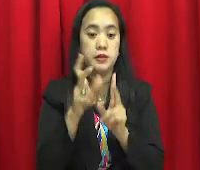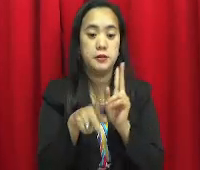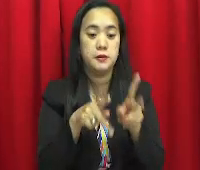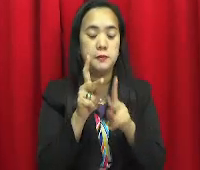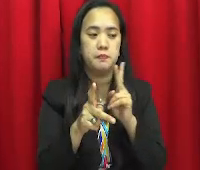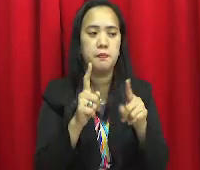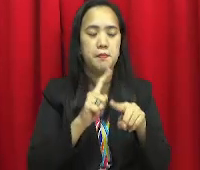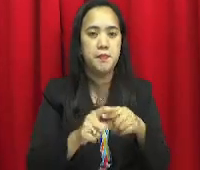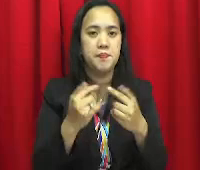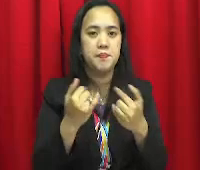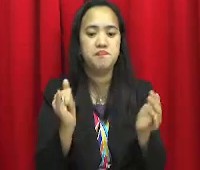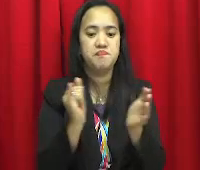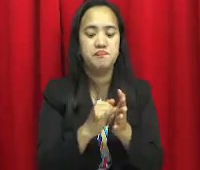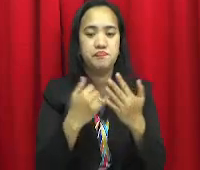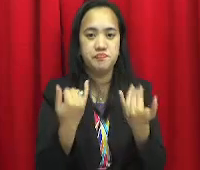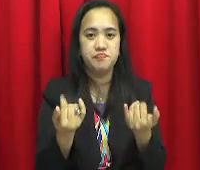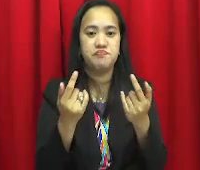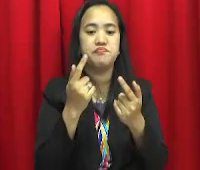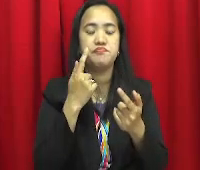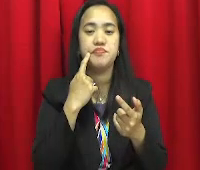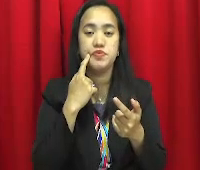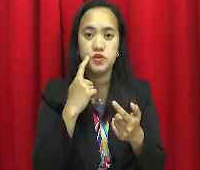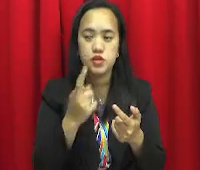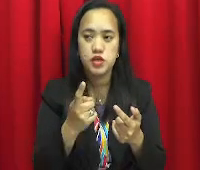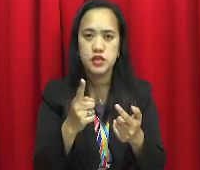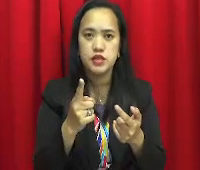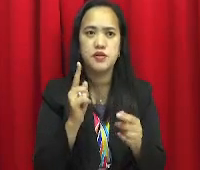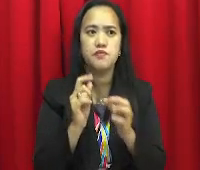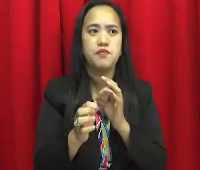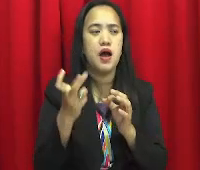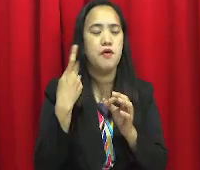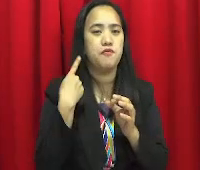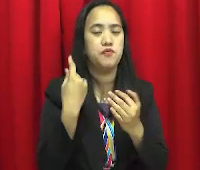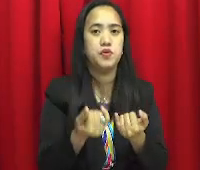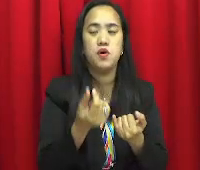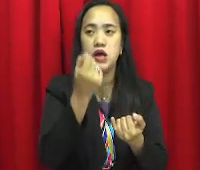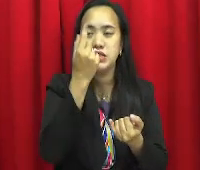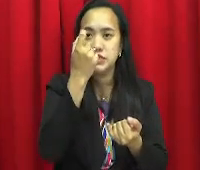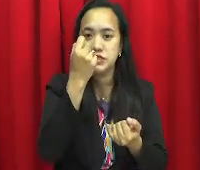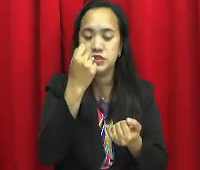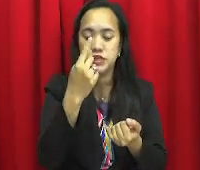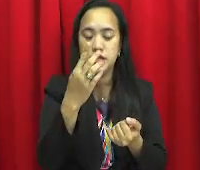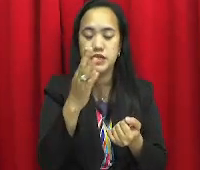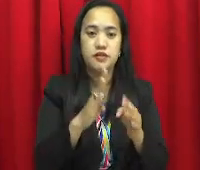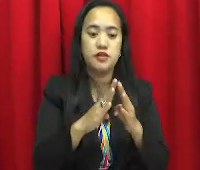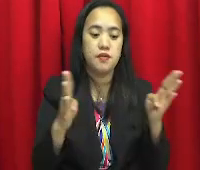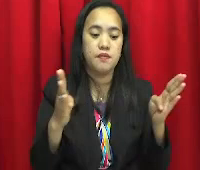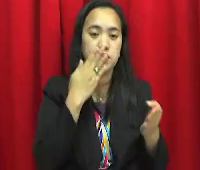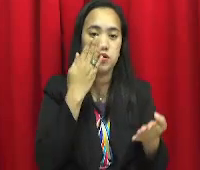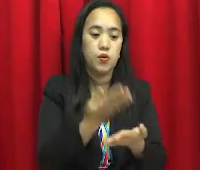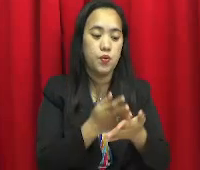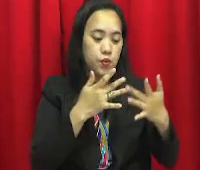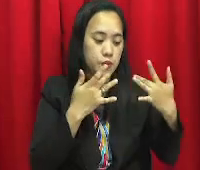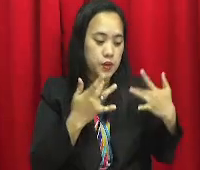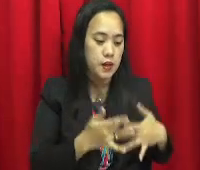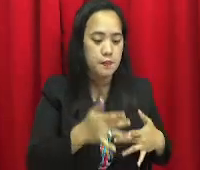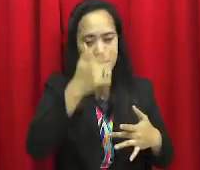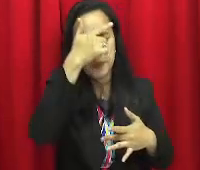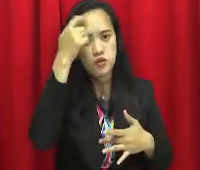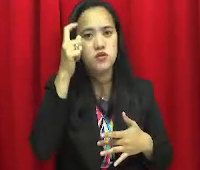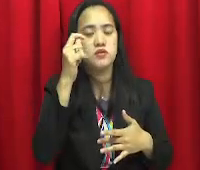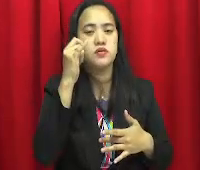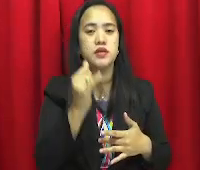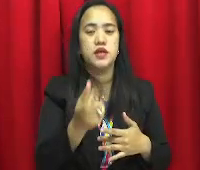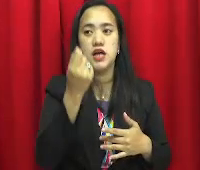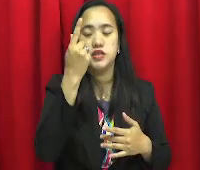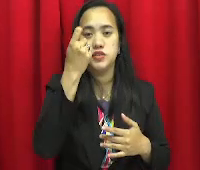ko yung nagpapasalamat sa Panginoon, no? Sa mga nagkakaintindihan, may magandang puso, yung mag-asawa. Kasi nga, nagkakaintindihan kayo in the first